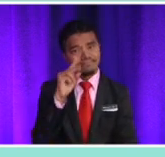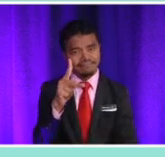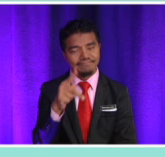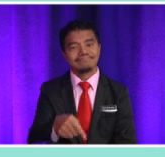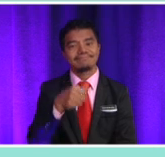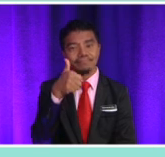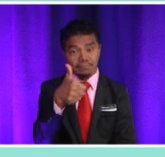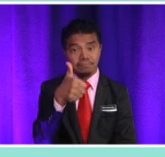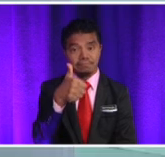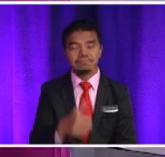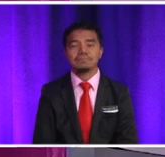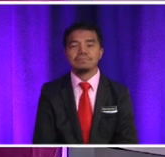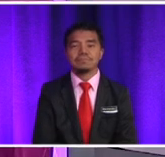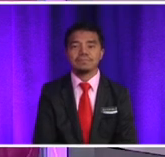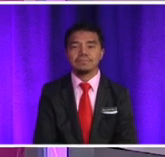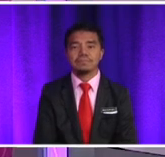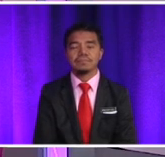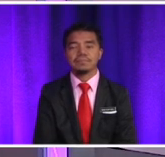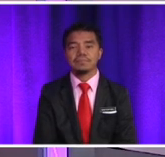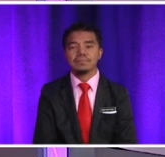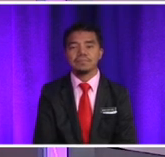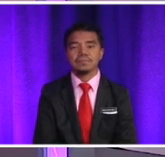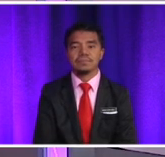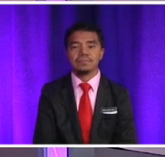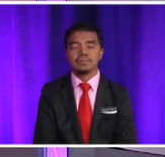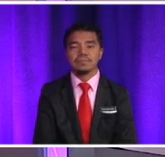jadi daripada